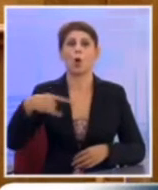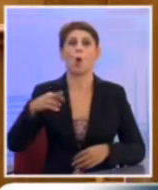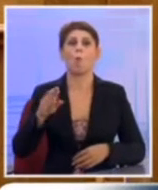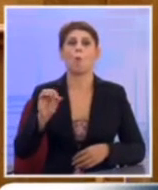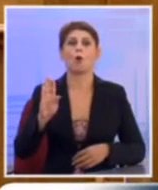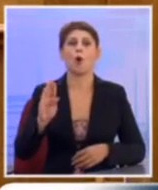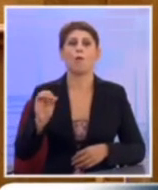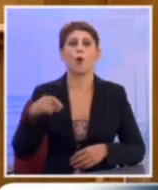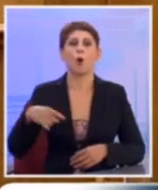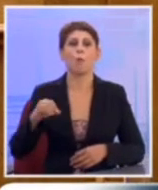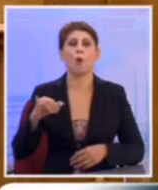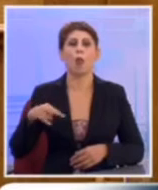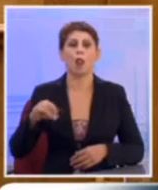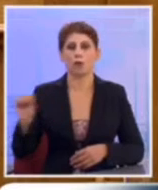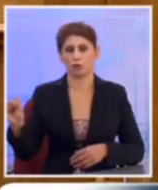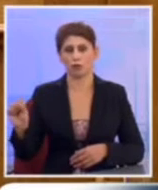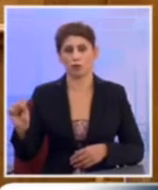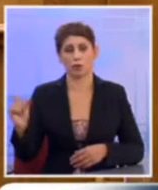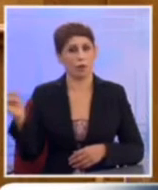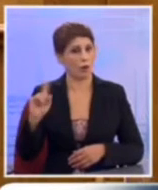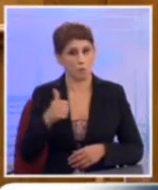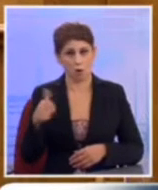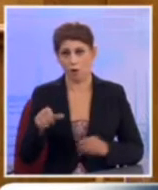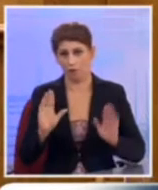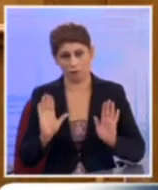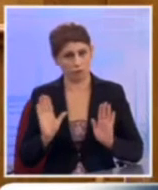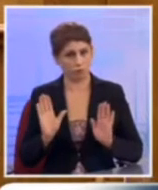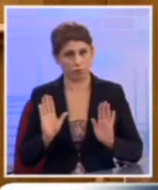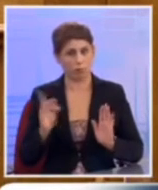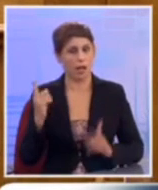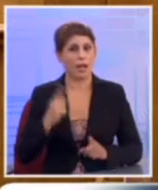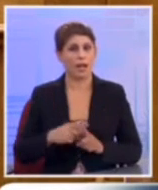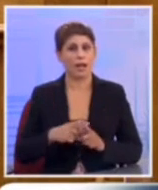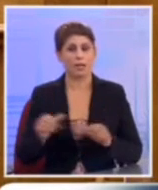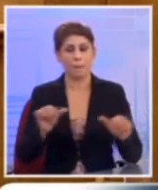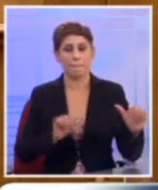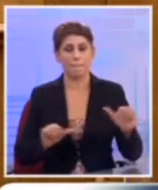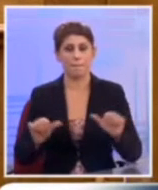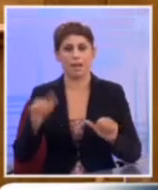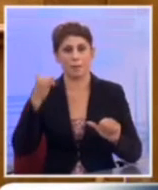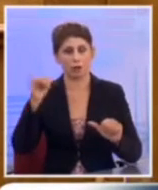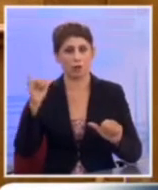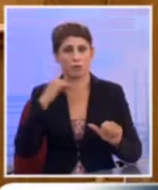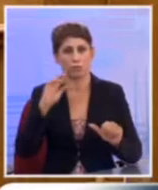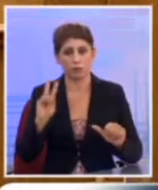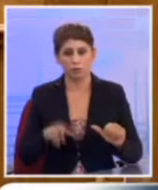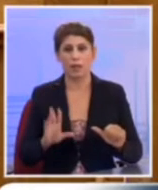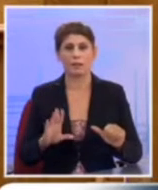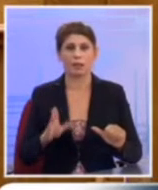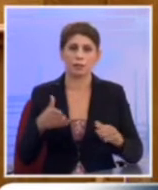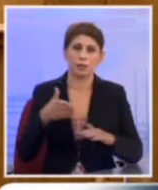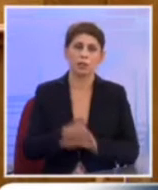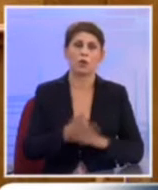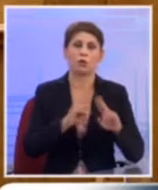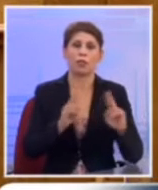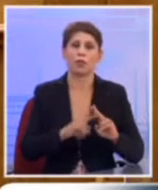Προβόπουλος. Και όχι μόνο αυτό. Η Ελλάδα ήταν ένα πειραματόζωο, από ό,τι φάνηκε, για την εισβολή του Δούνου Τού